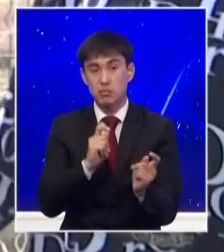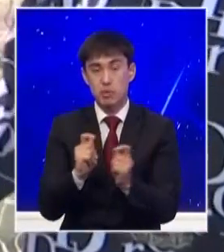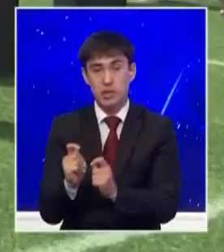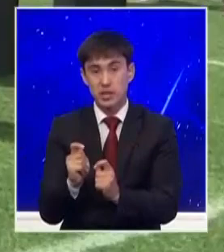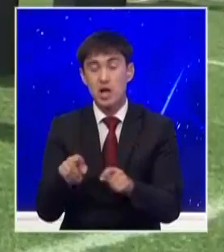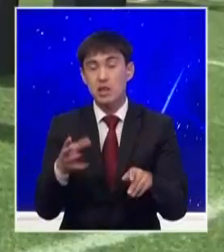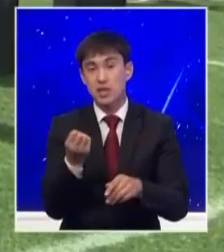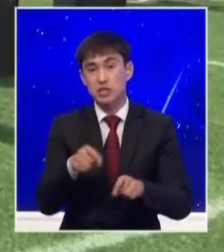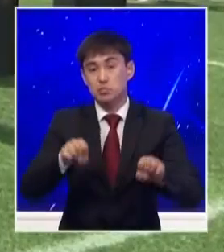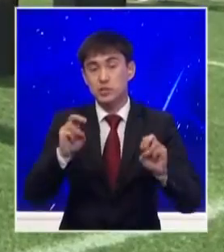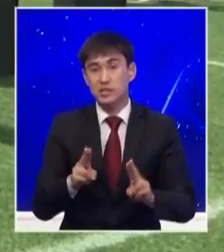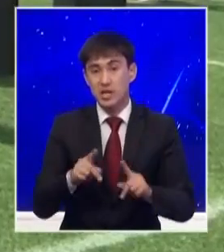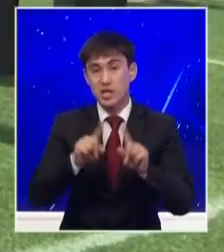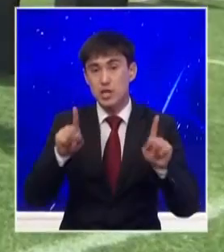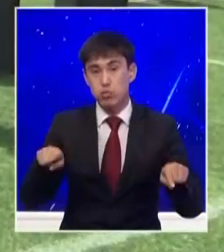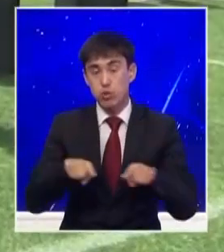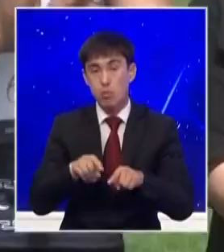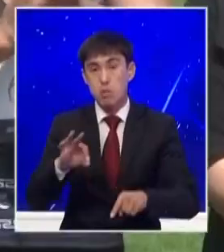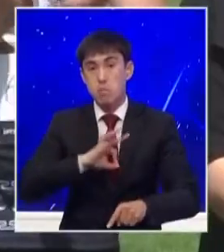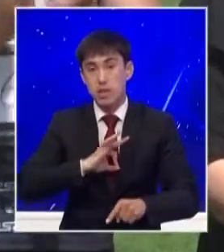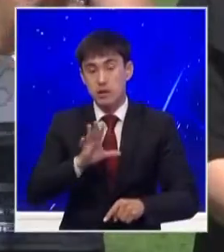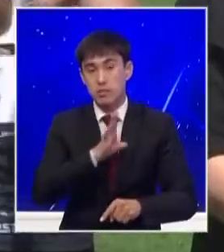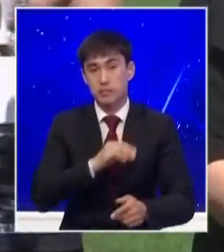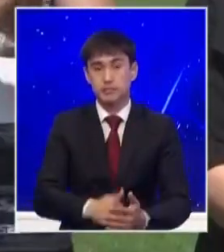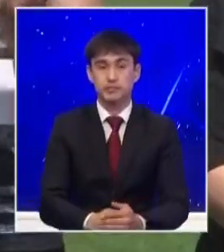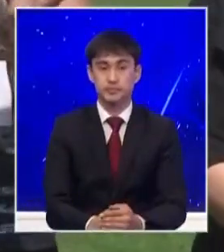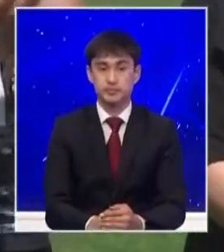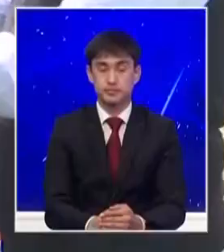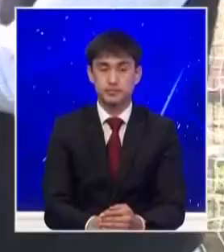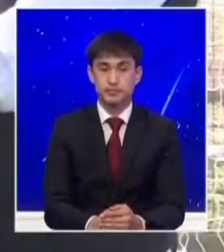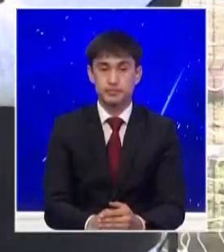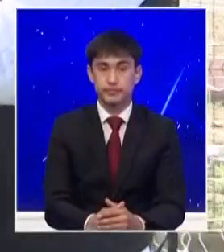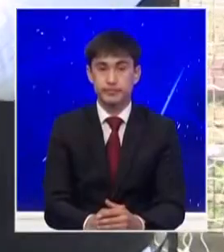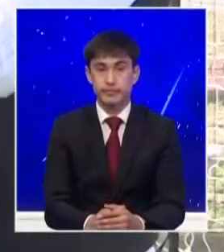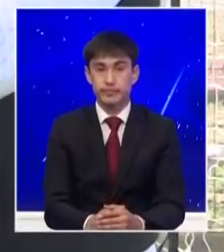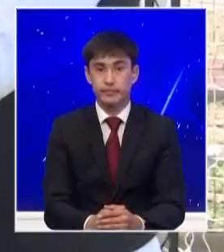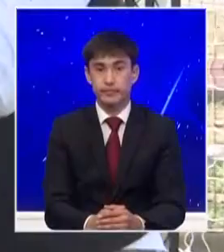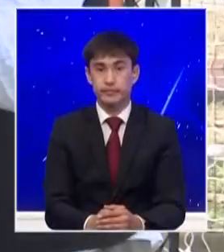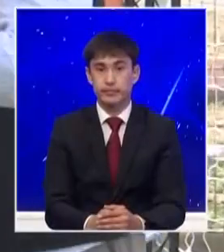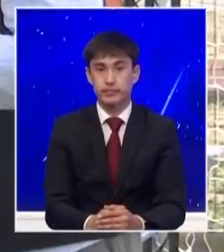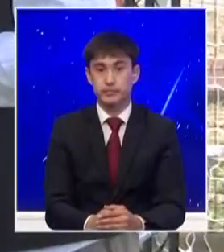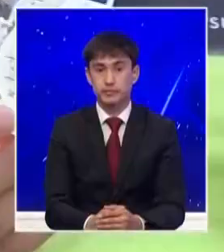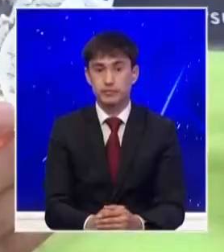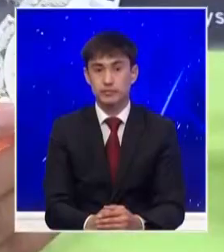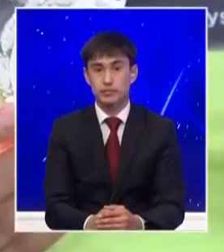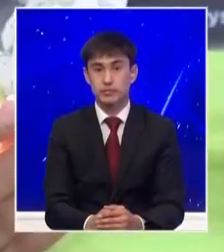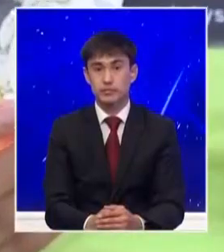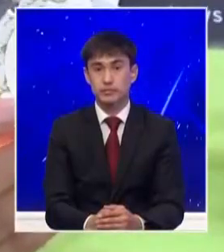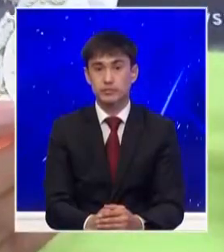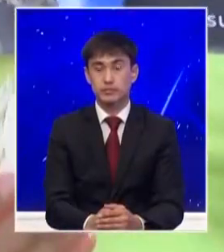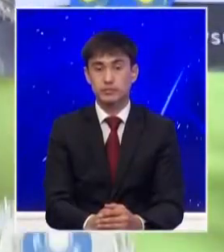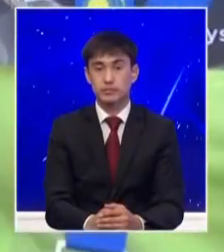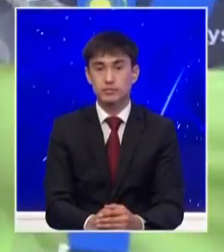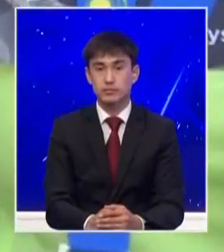призами, а также специальными дипломами и медалями. Кундуз Нурмухамбетова, Нуржан Хасабулатов, Мади Байбусынов, телеканал ЖЕТСУ, Талдыкурган.